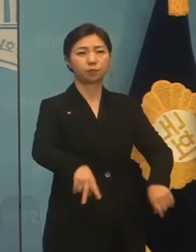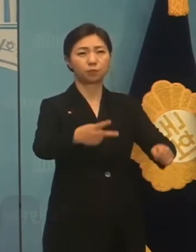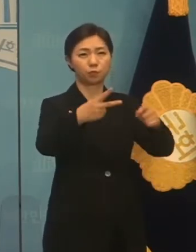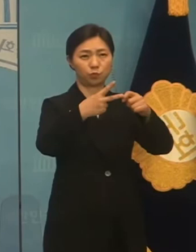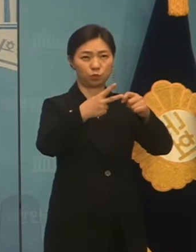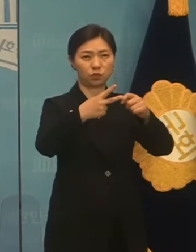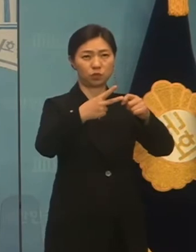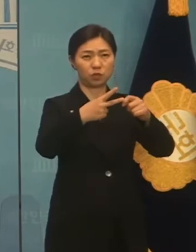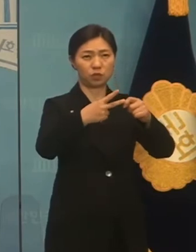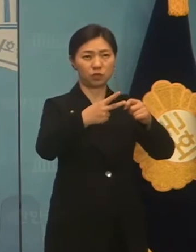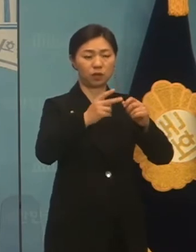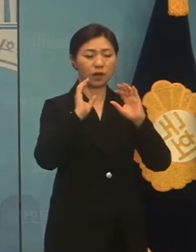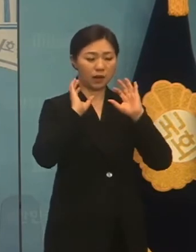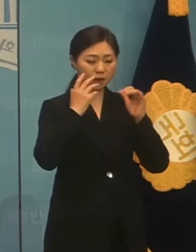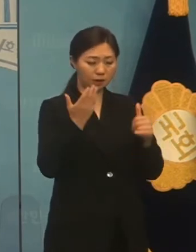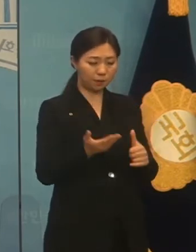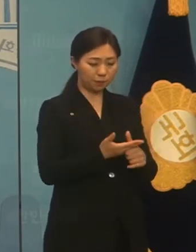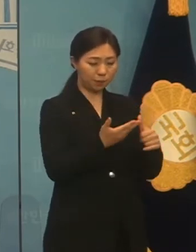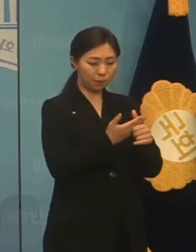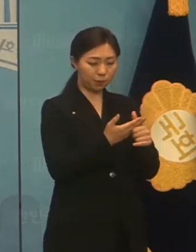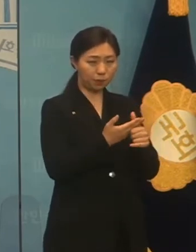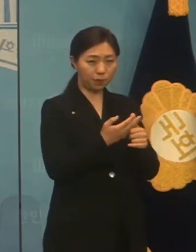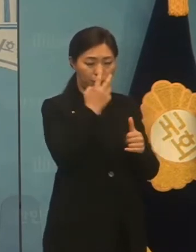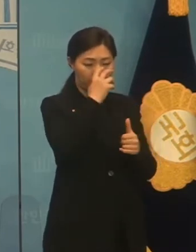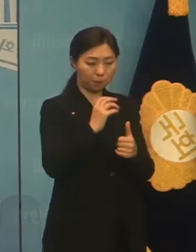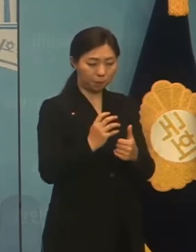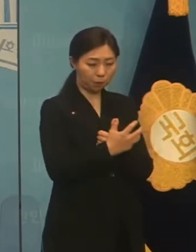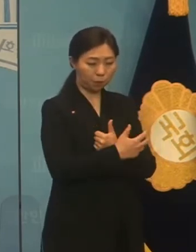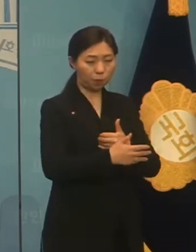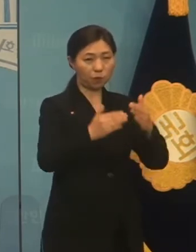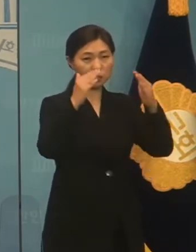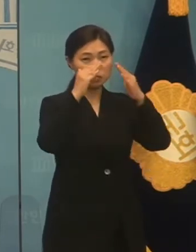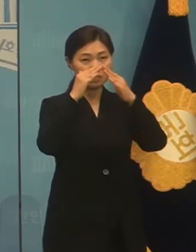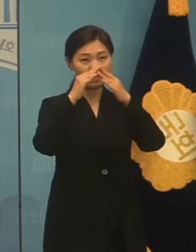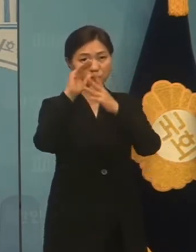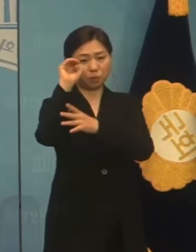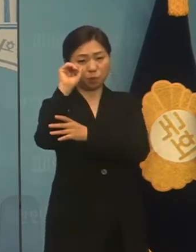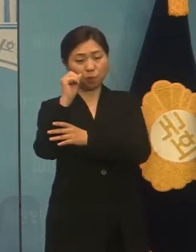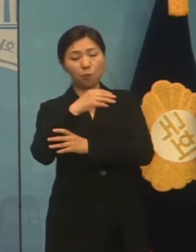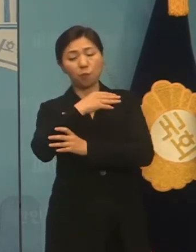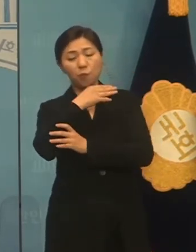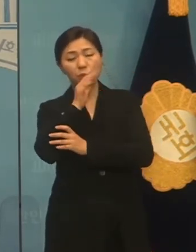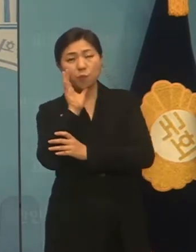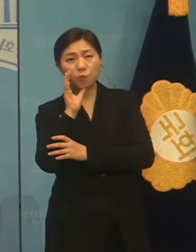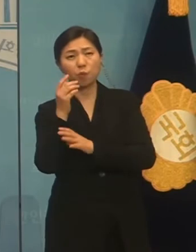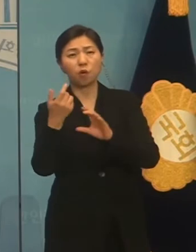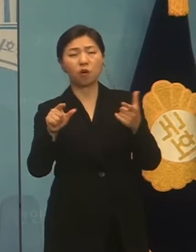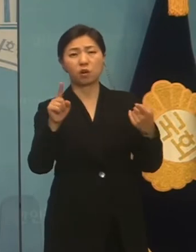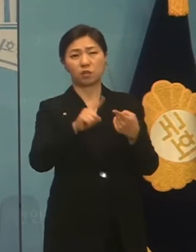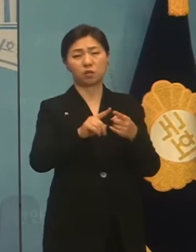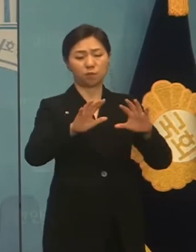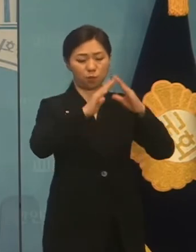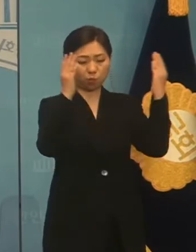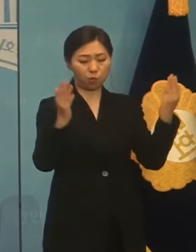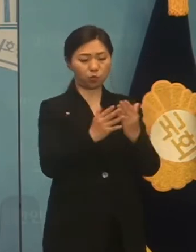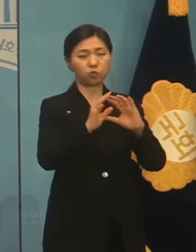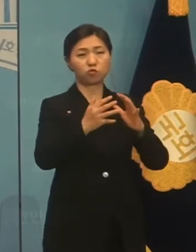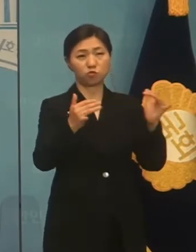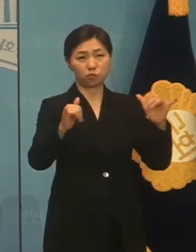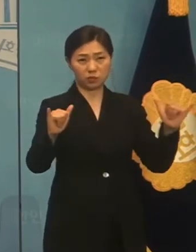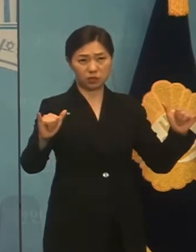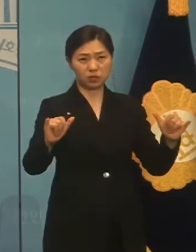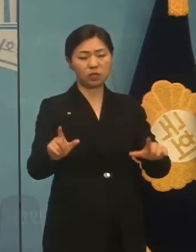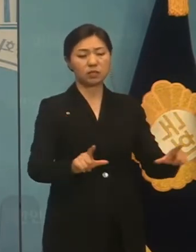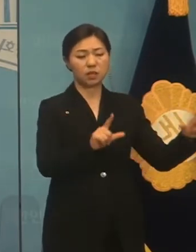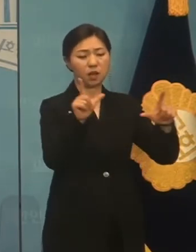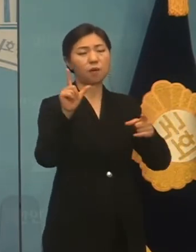둘째, 보육과 교육, 주택, 노후 문제 등에 있어 모든 국민이 인간다운 삶을 누릴 수 있도록 해야